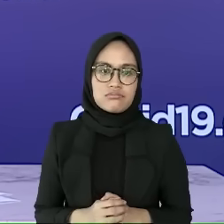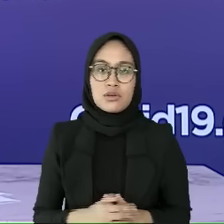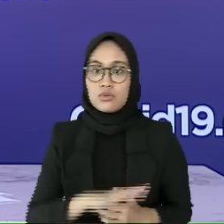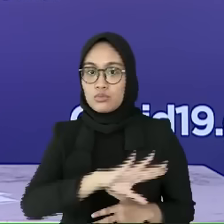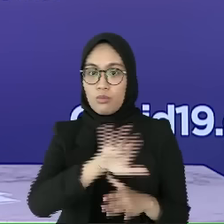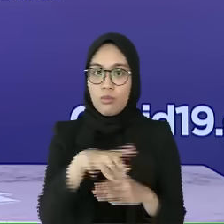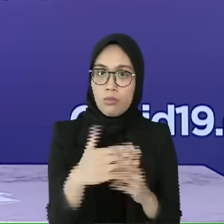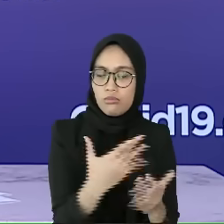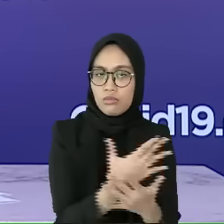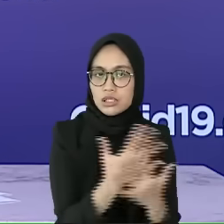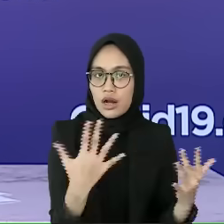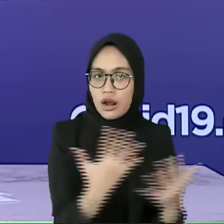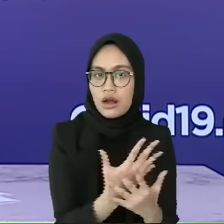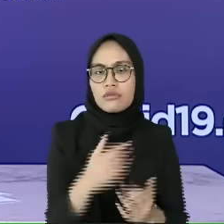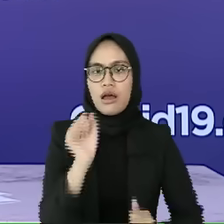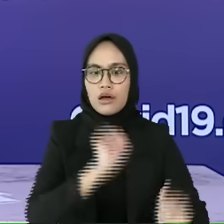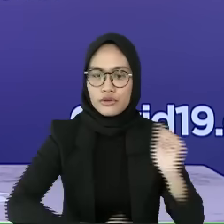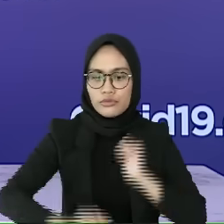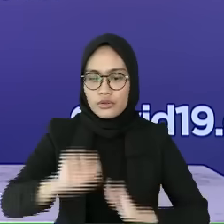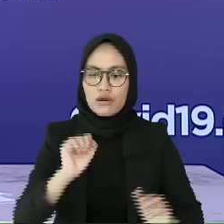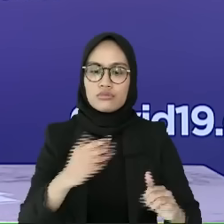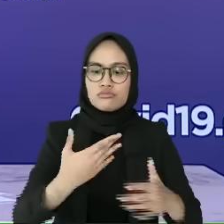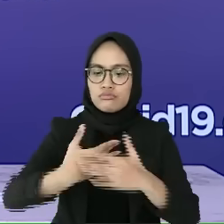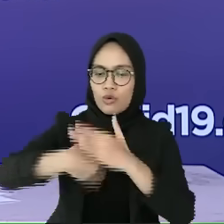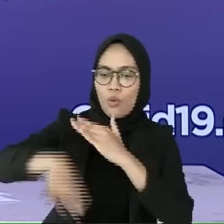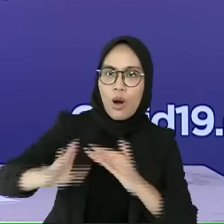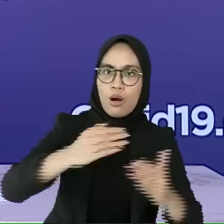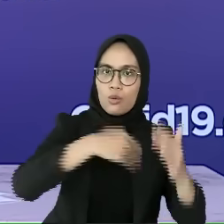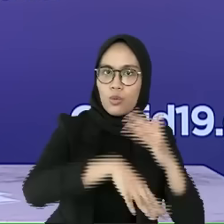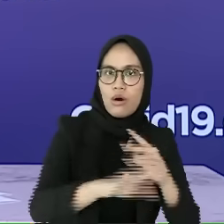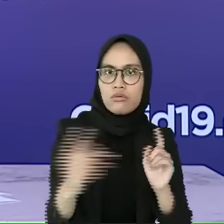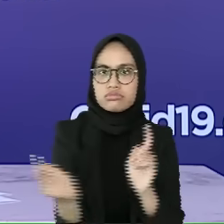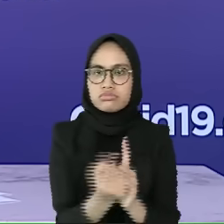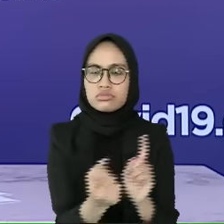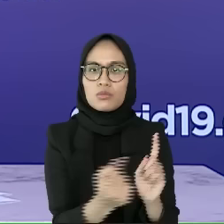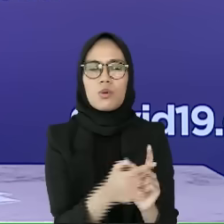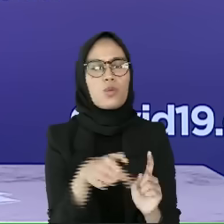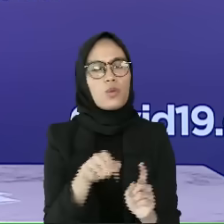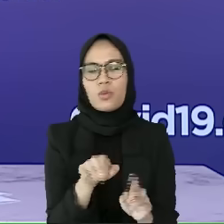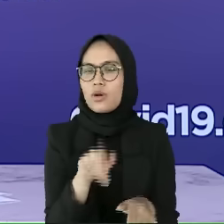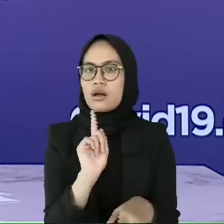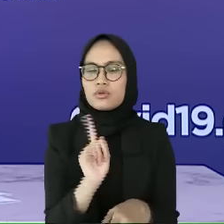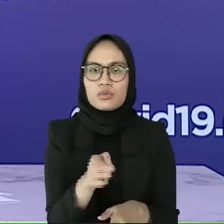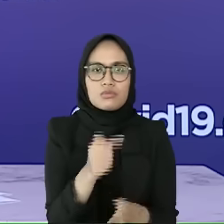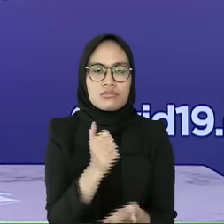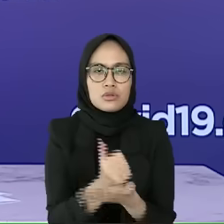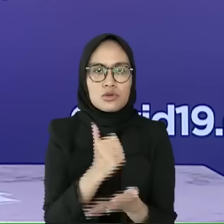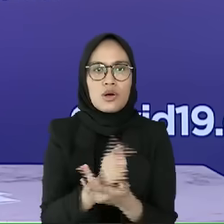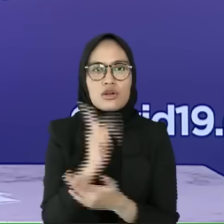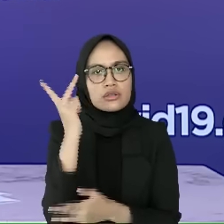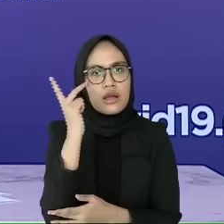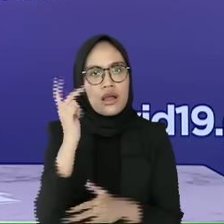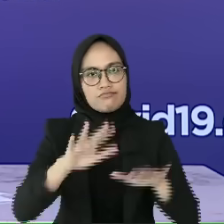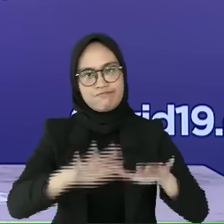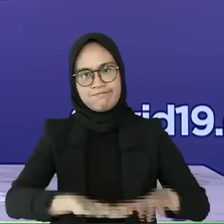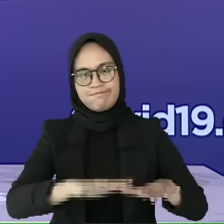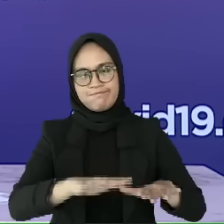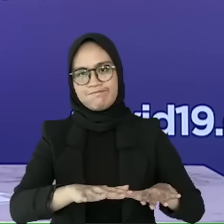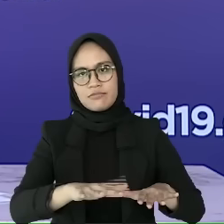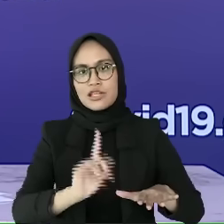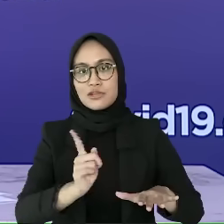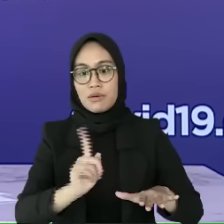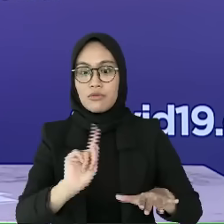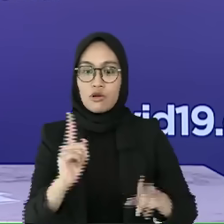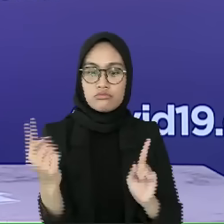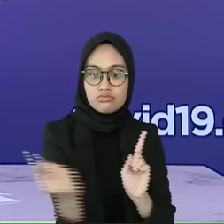penduduk dan aktivitas masyarakat dengan mengabaikan protokol kesehatan menjadi penyumbang terbesar terjadinya lonjakan